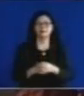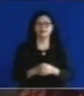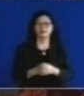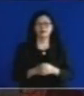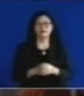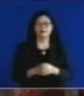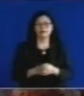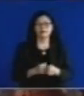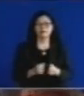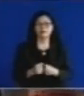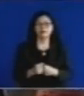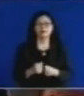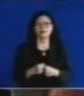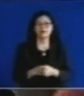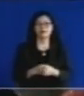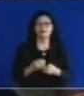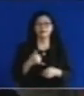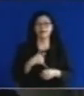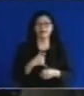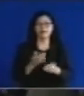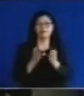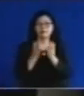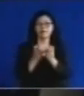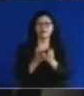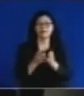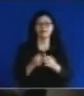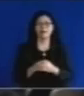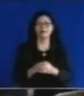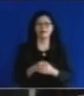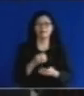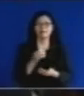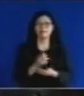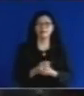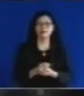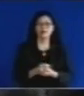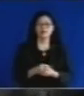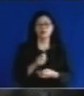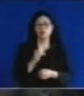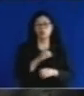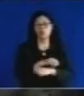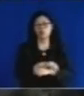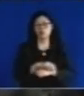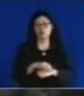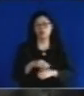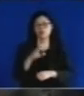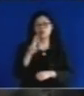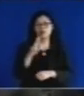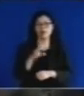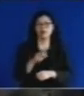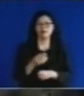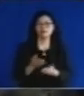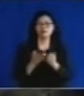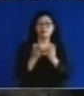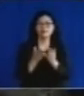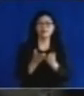Berikutnya, saya berikan kesempatan kepada pasangan calon nomor urut 2 untuk memberikan tanggapan,